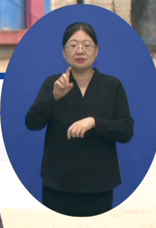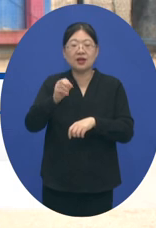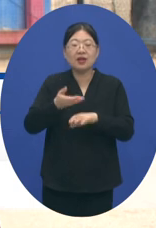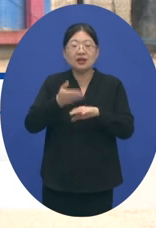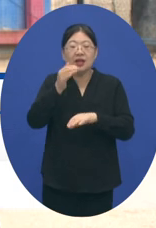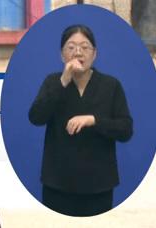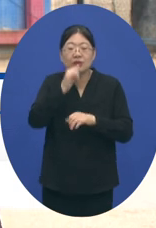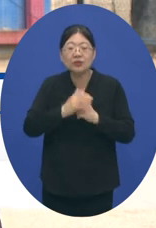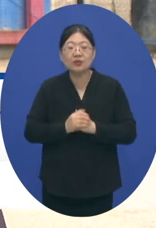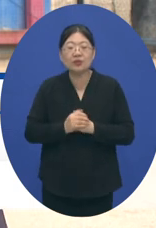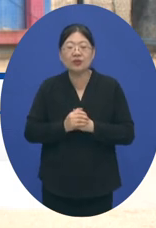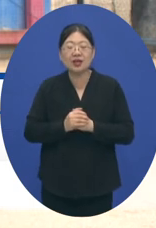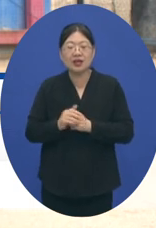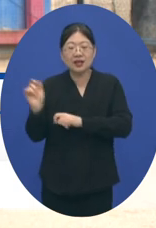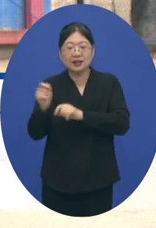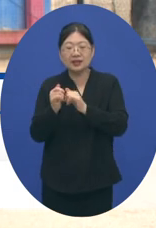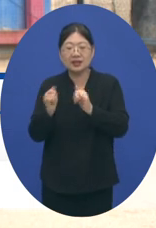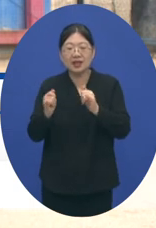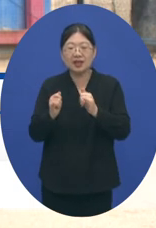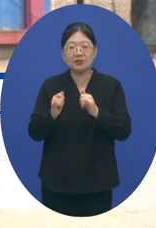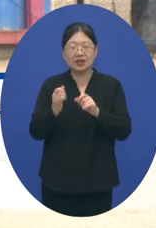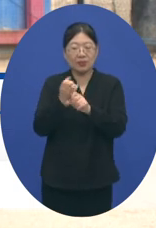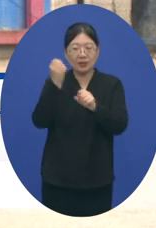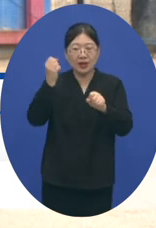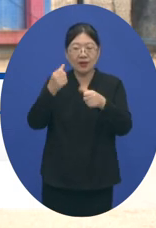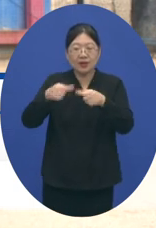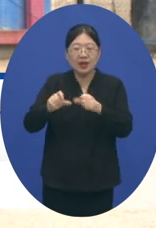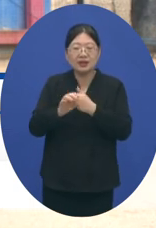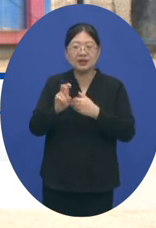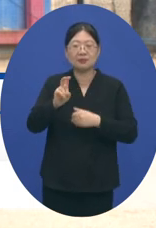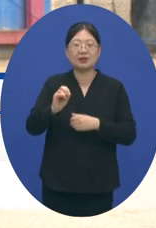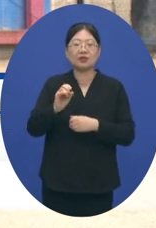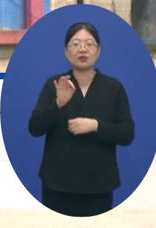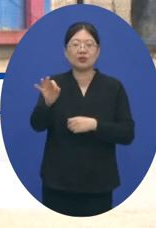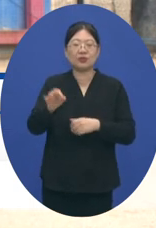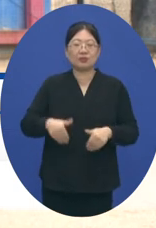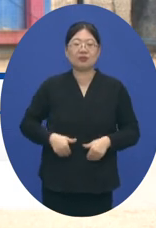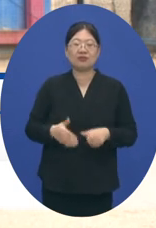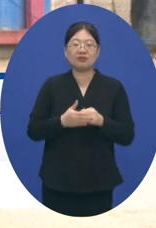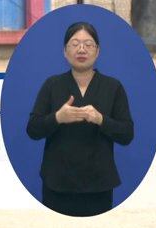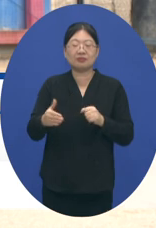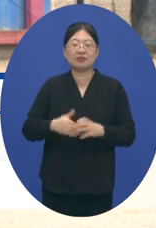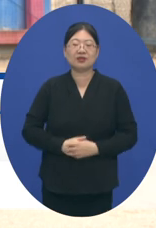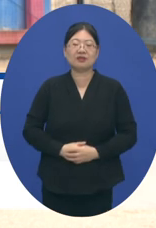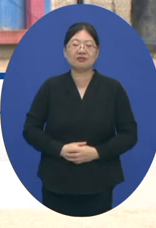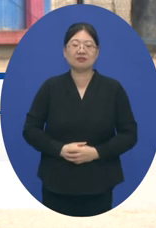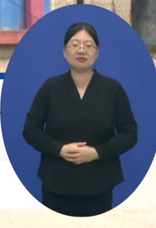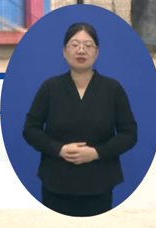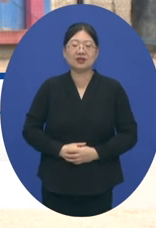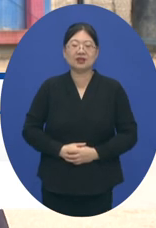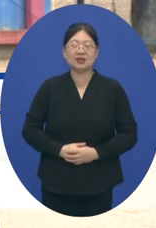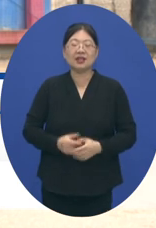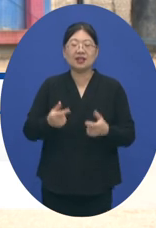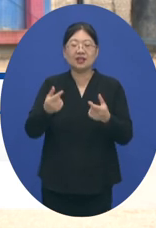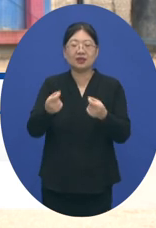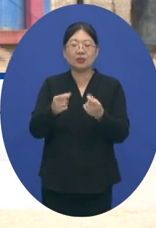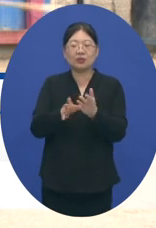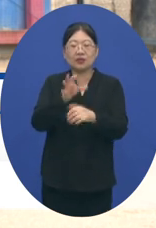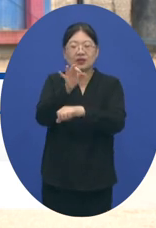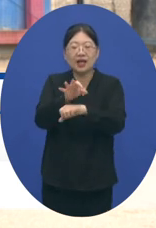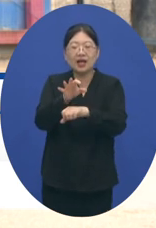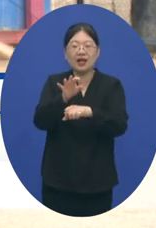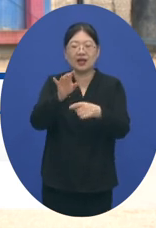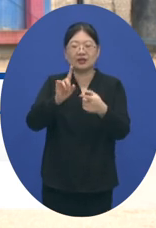경우는 배트 하나만 잘못 깨져도 20만 원씩이나 막 날아가고 이러다 보니까 뭐 그런 거 충당하는 것만으로도